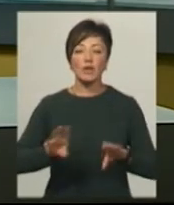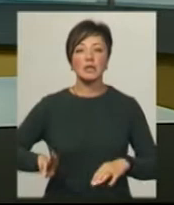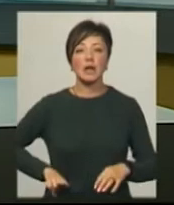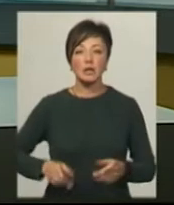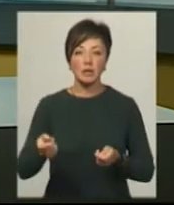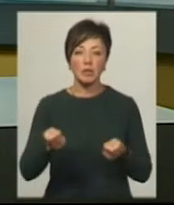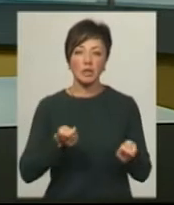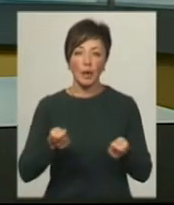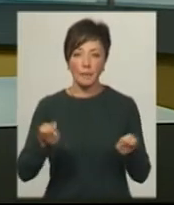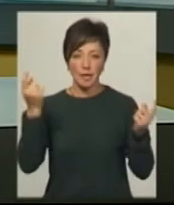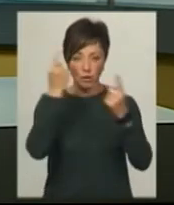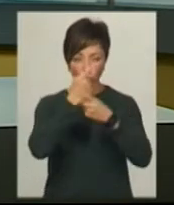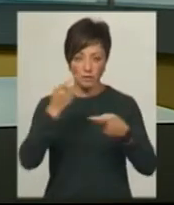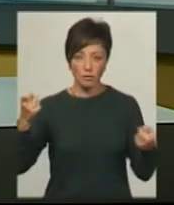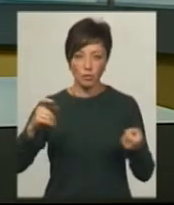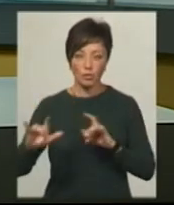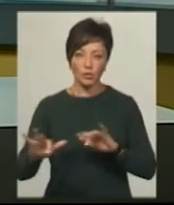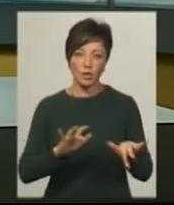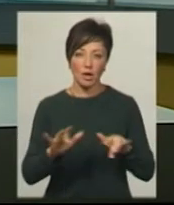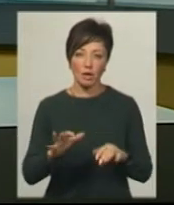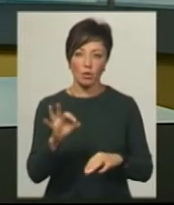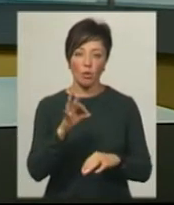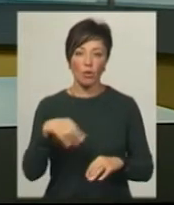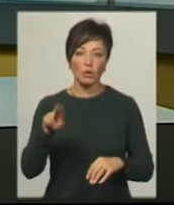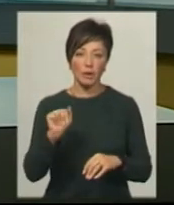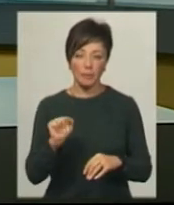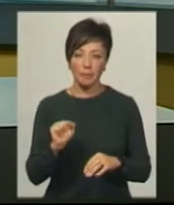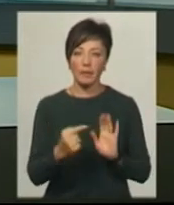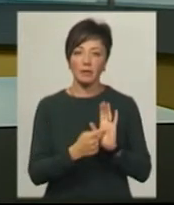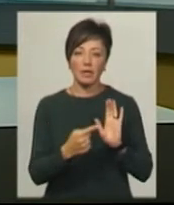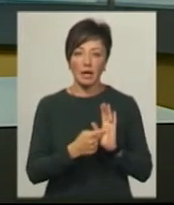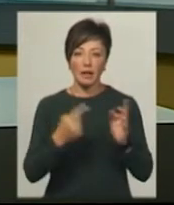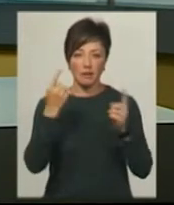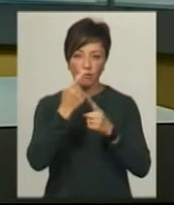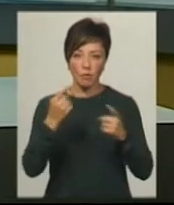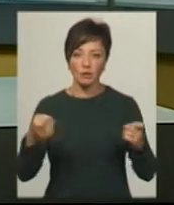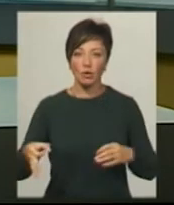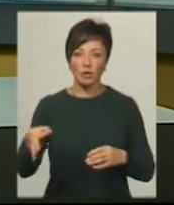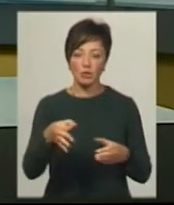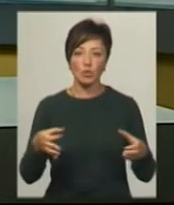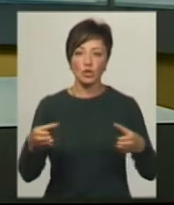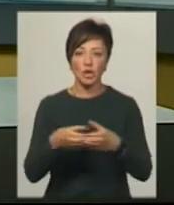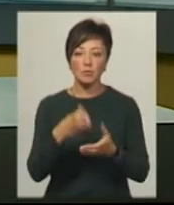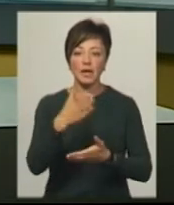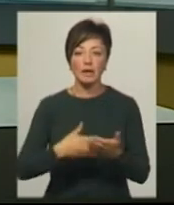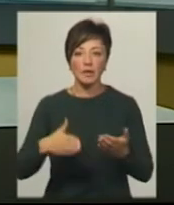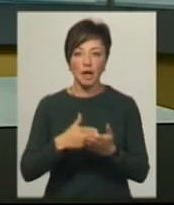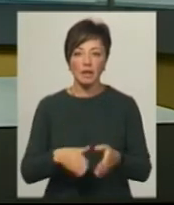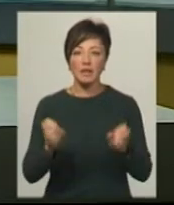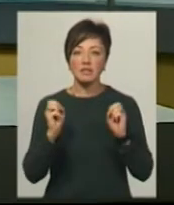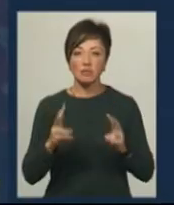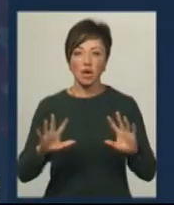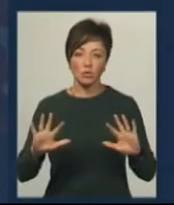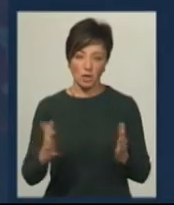директорка департаменту інформаційної діяльності Інна Михайлова з посиланням на інформацію обласного штабу з ліквідації